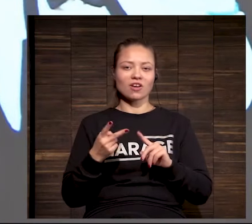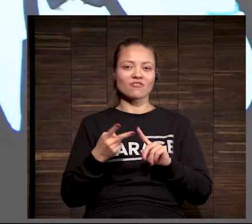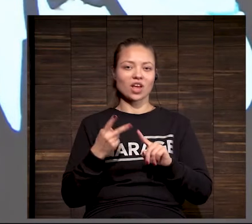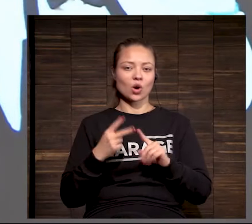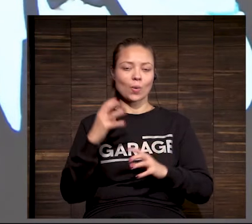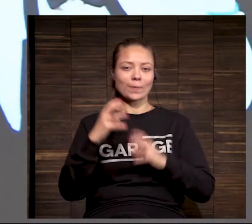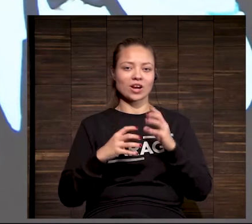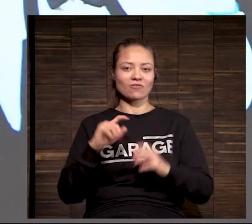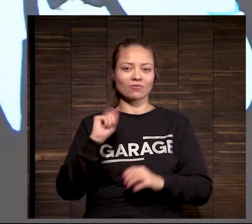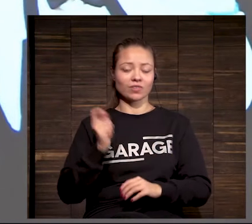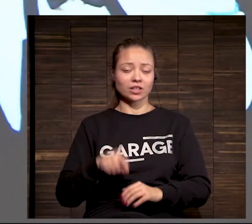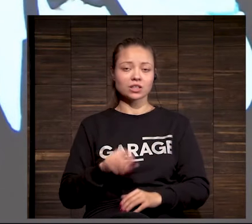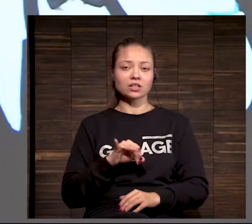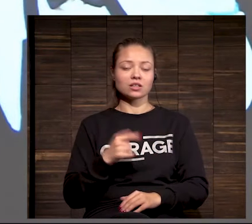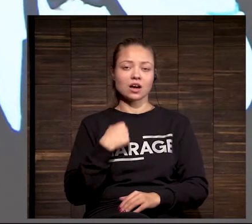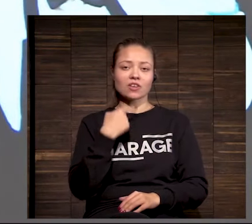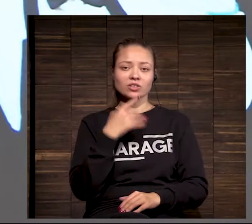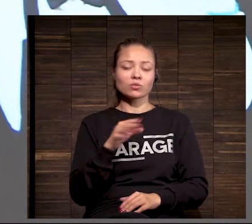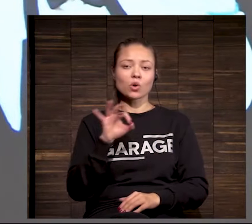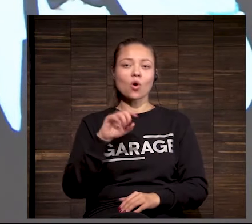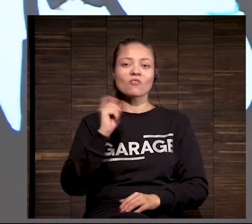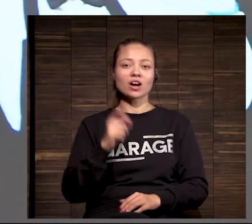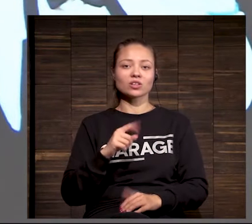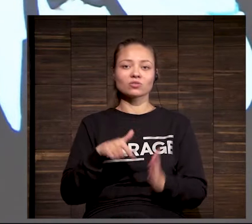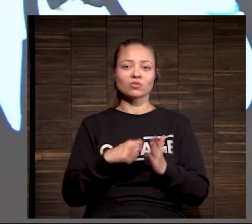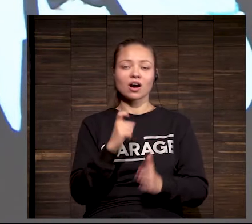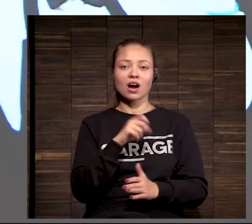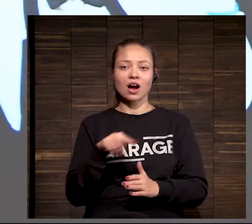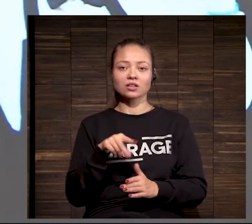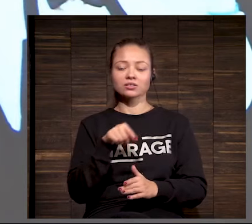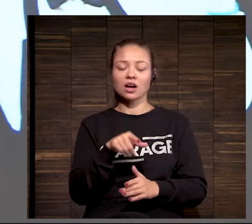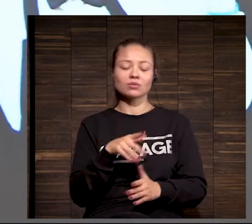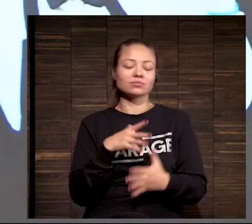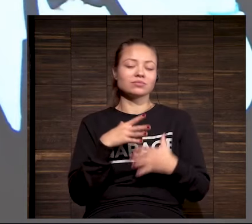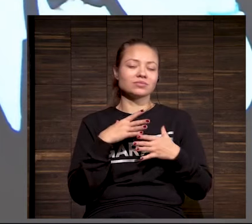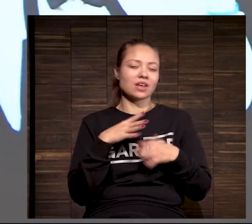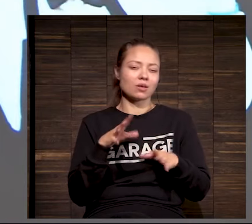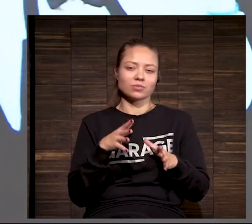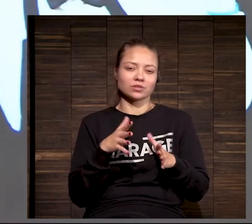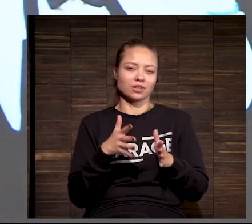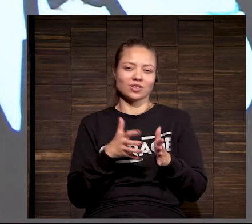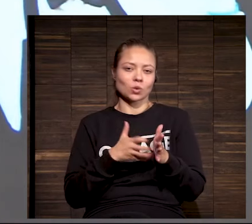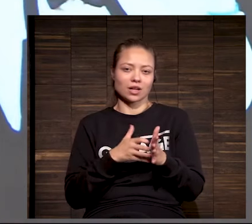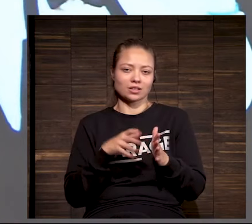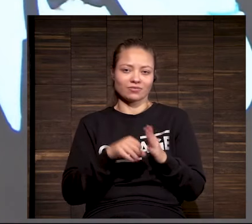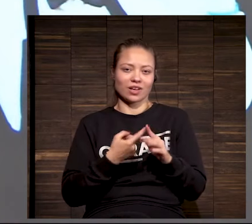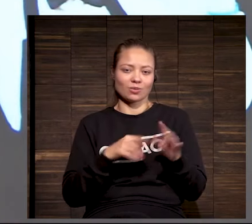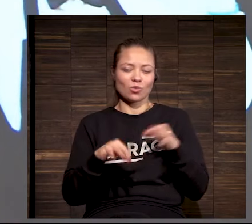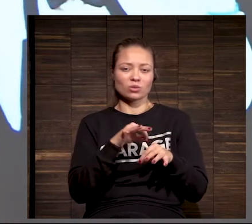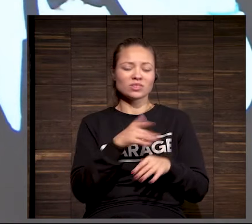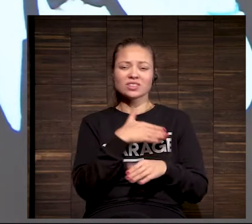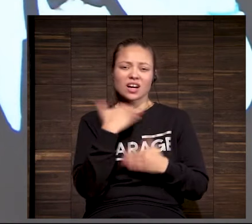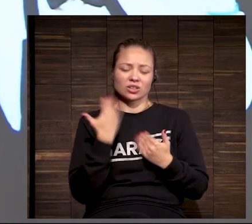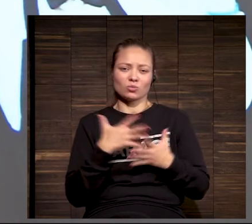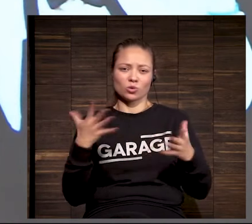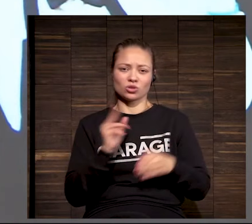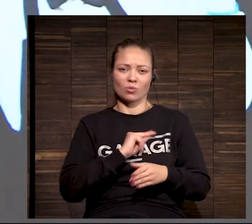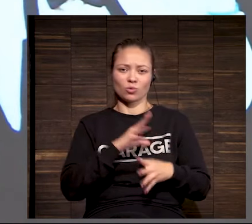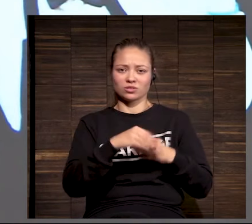как я уже говорил что про войну коля не было недостатка в проектах мы не хотели больше работать с этим